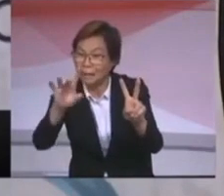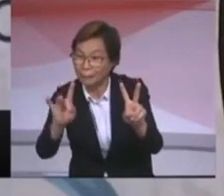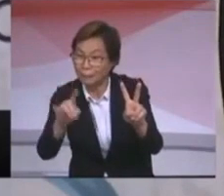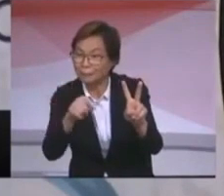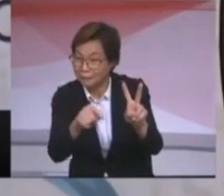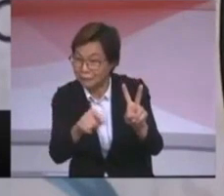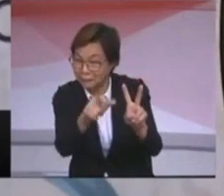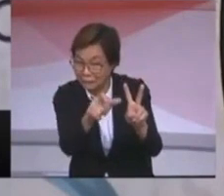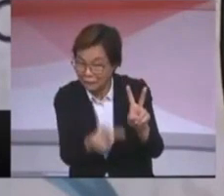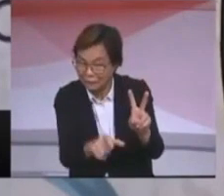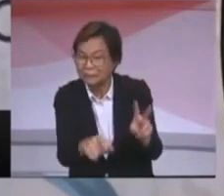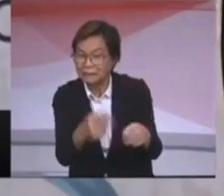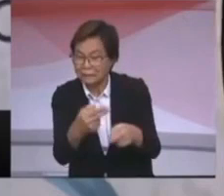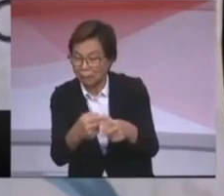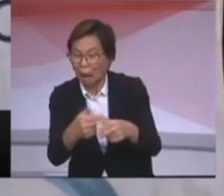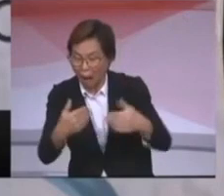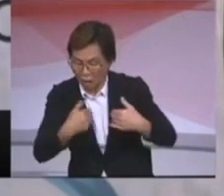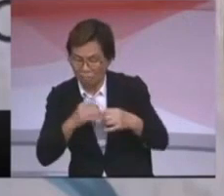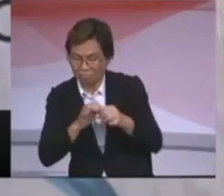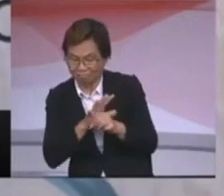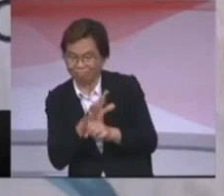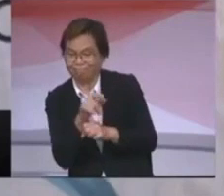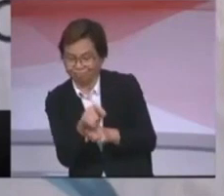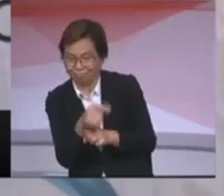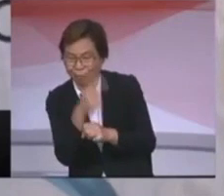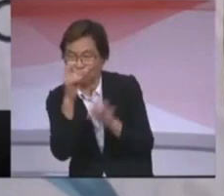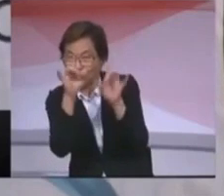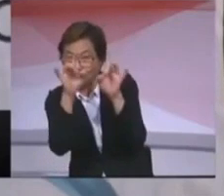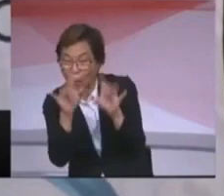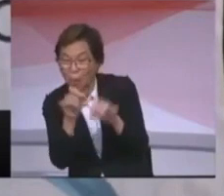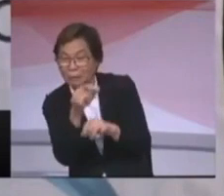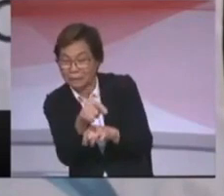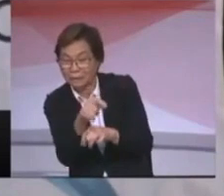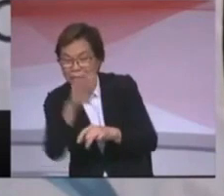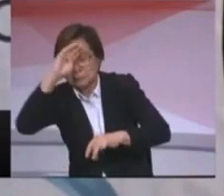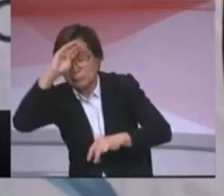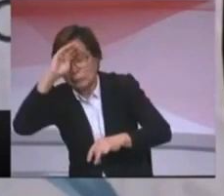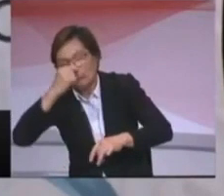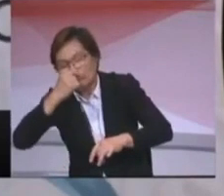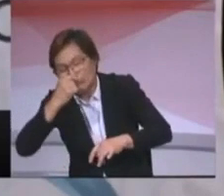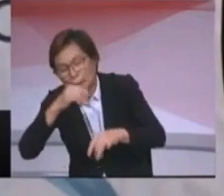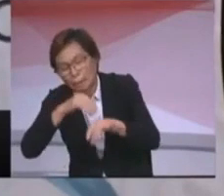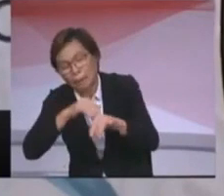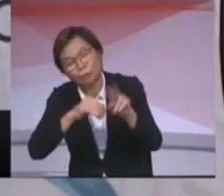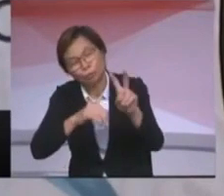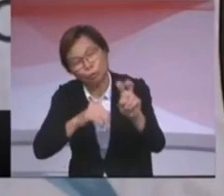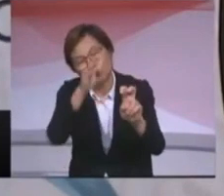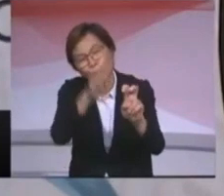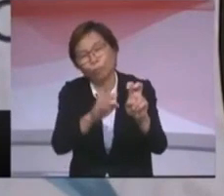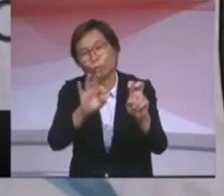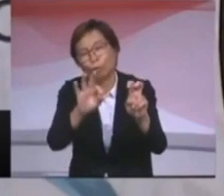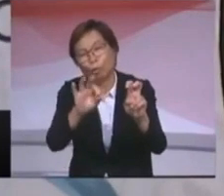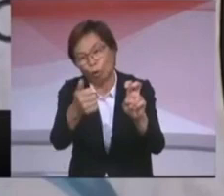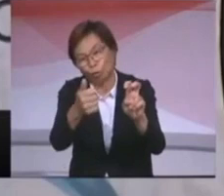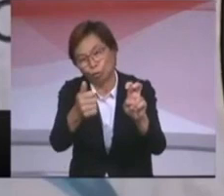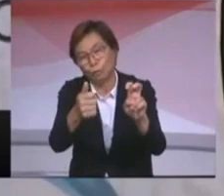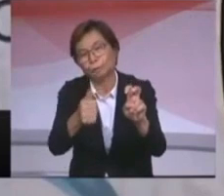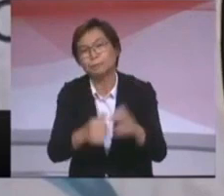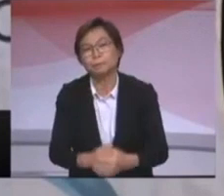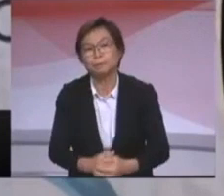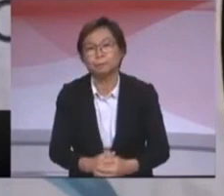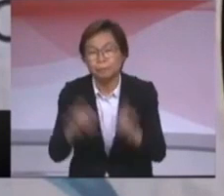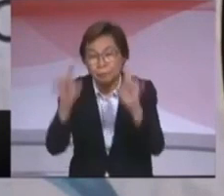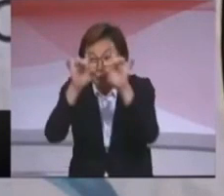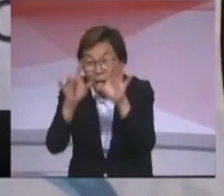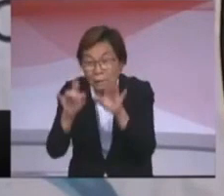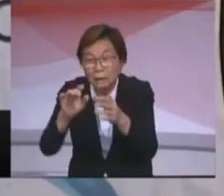ke-26,238 telah dikenal pasti positif COVID-19 hasil saringan individu bergejala pada 20 Oktober 2020.